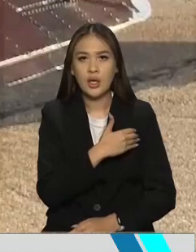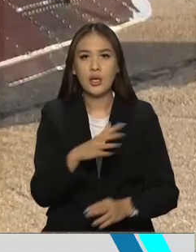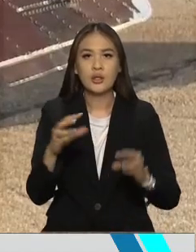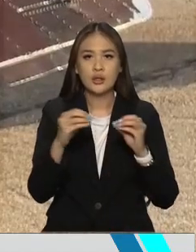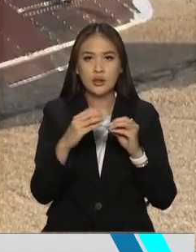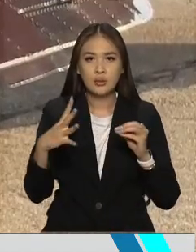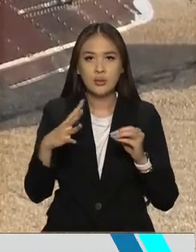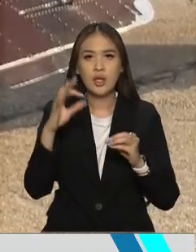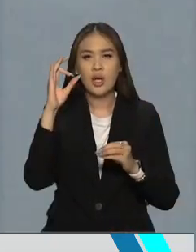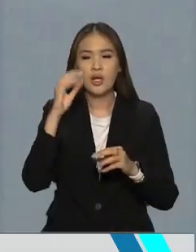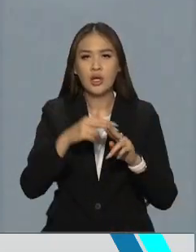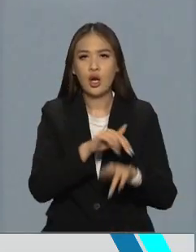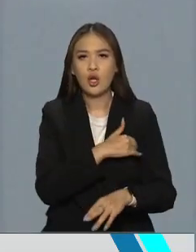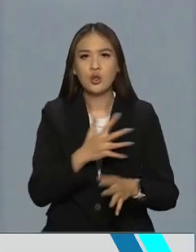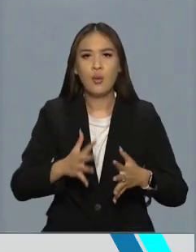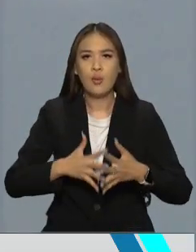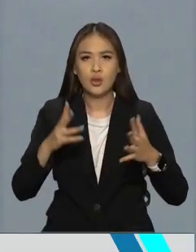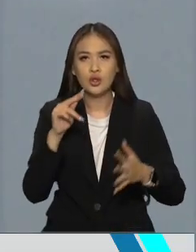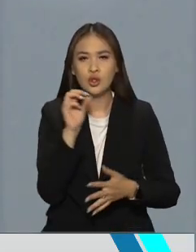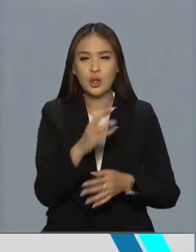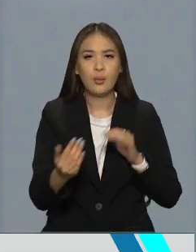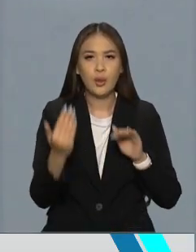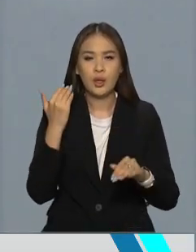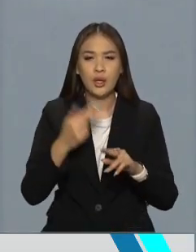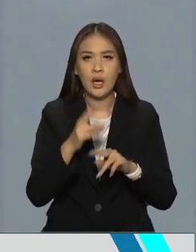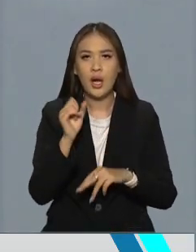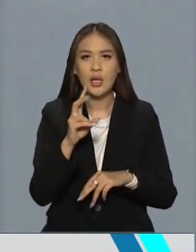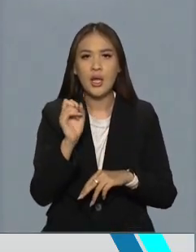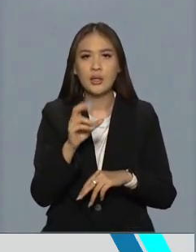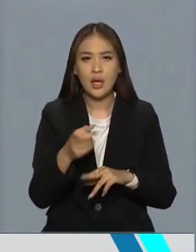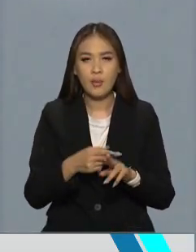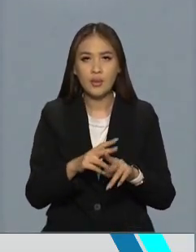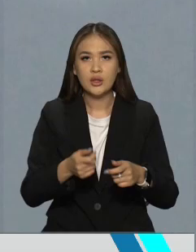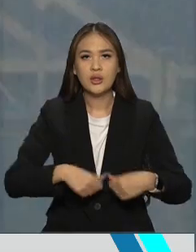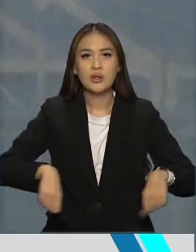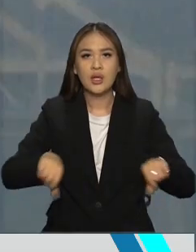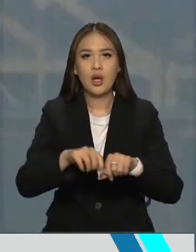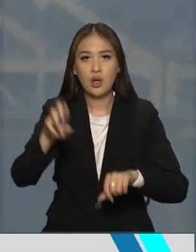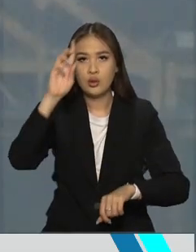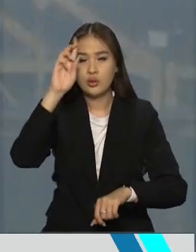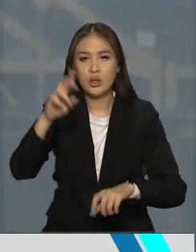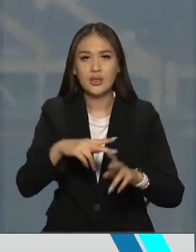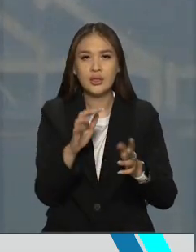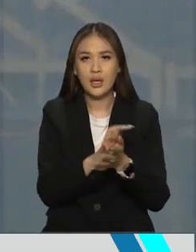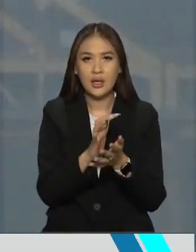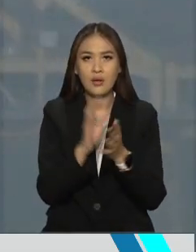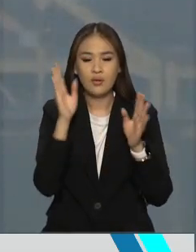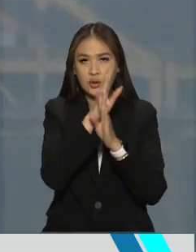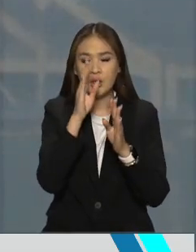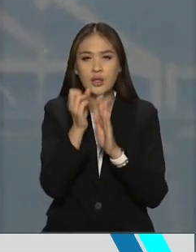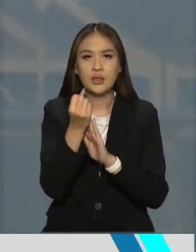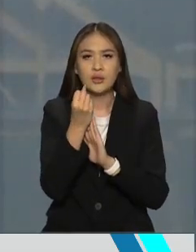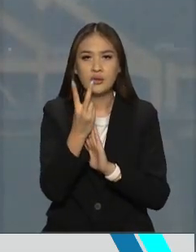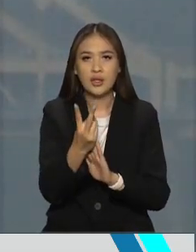средней дневной температуры Дым от пожара в Канаде распространился из-за пределы государства загрязняя воздух более чем в 12